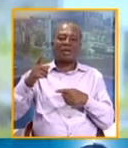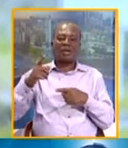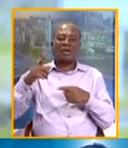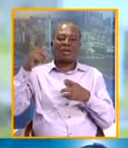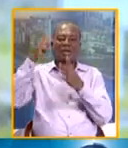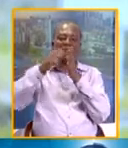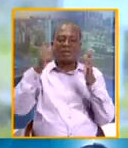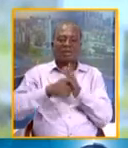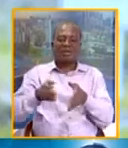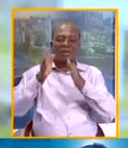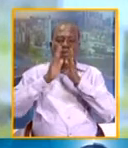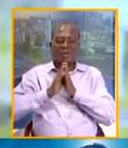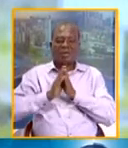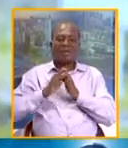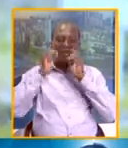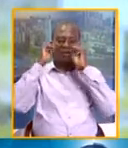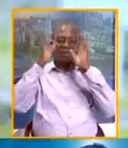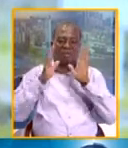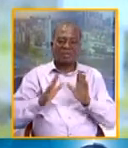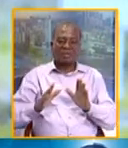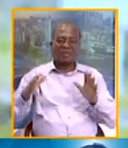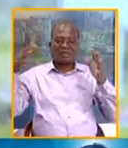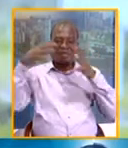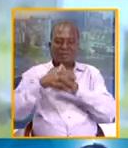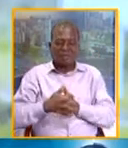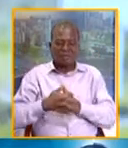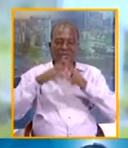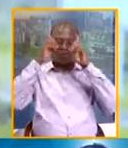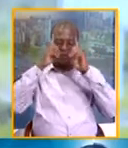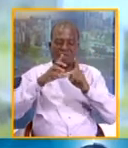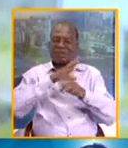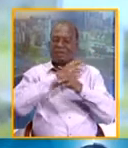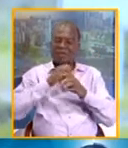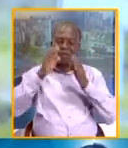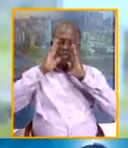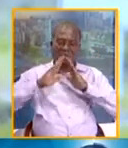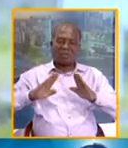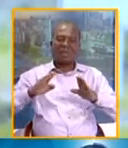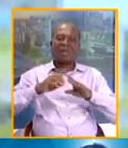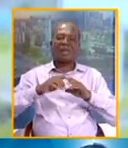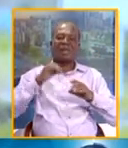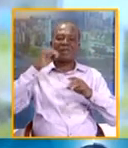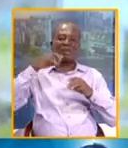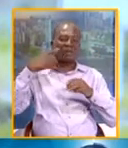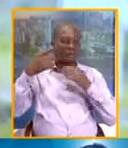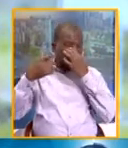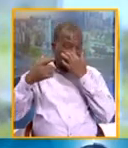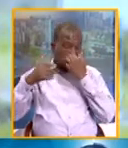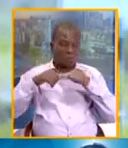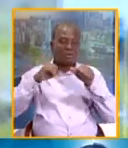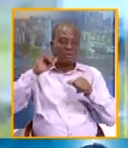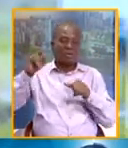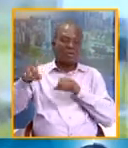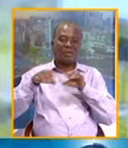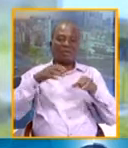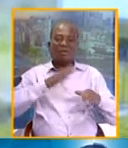texte qui exhorte les ivoiriens à l'union à la solidarité à l'hospitalité à la paix mais aujourd'hui est-ce que l'hymne national continue-t-il à fait